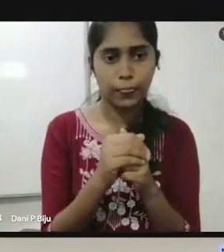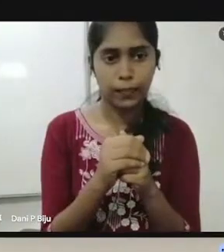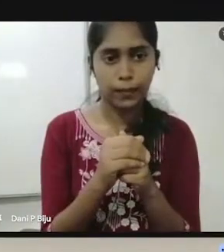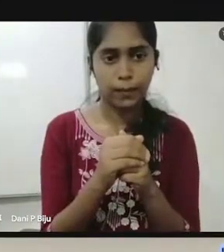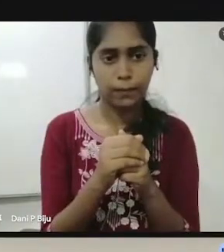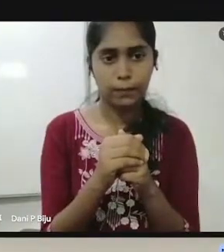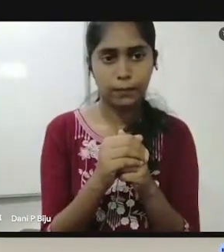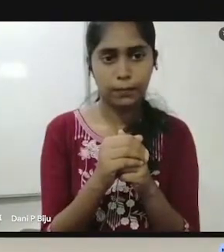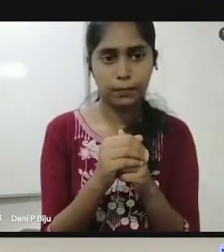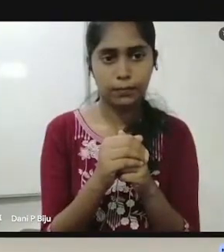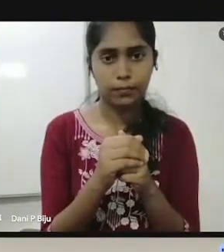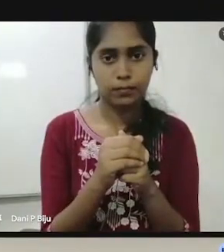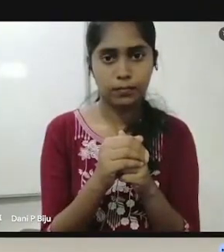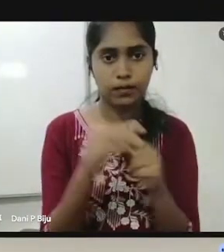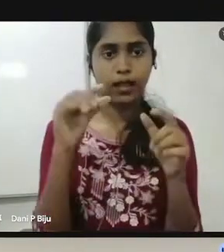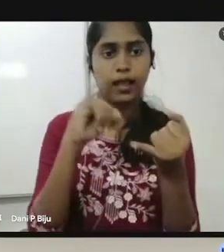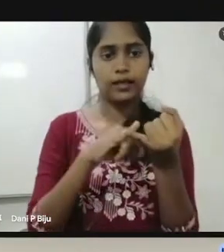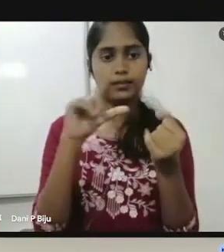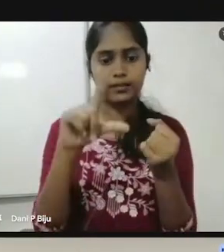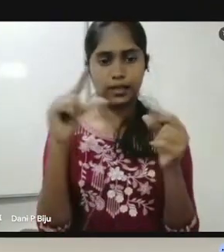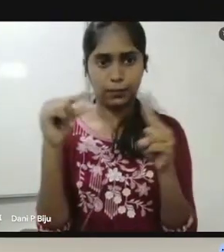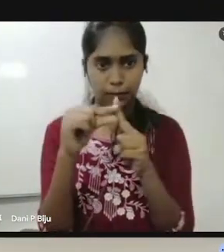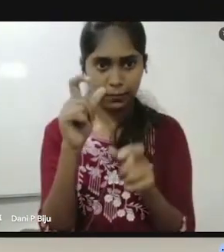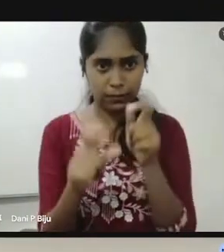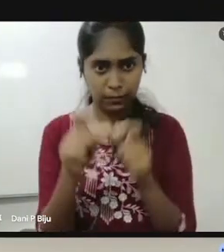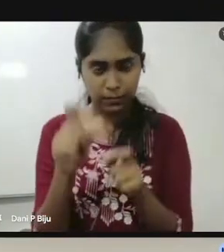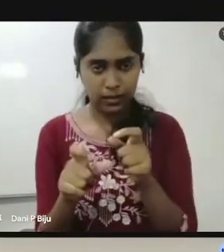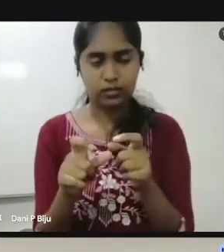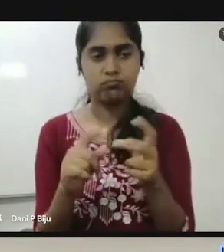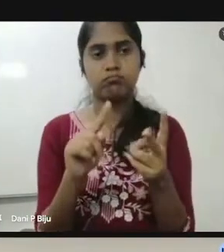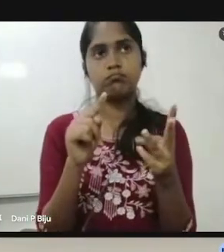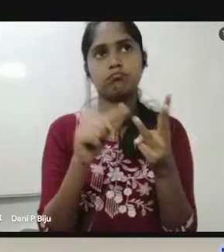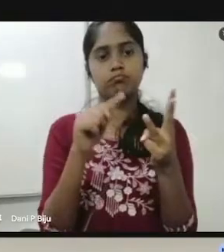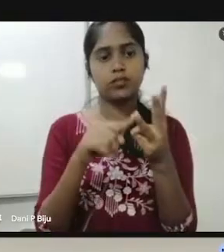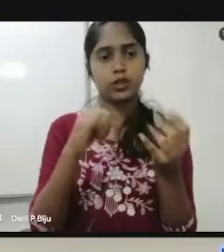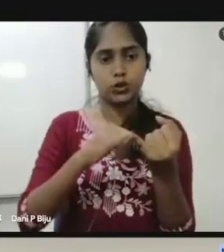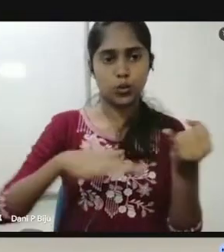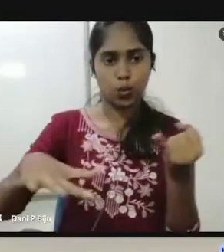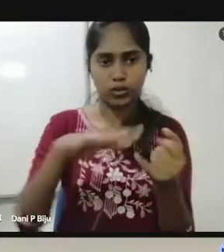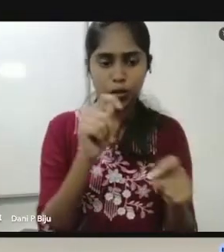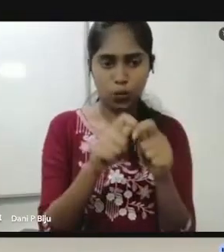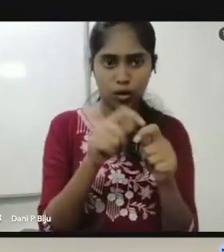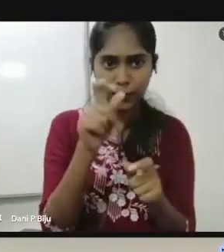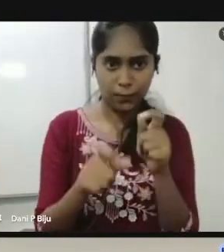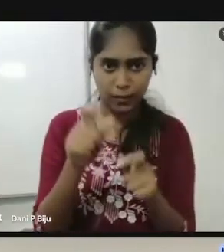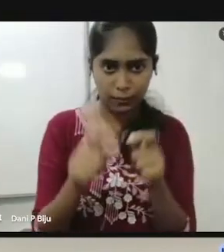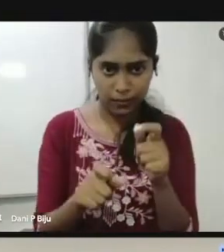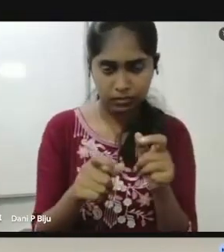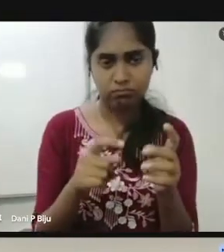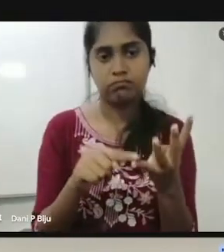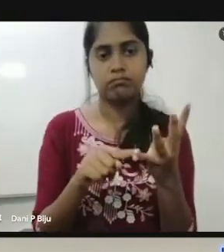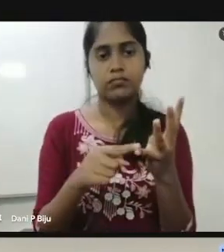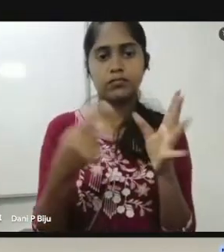അങ്ങനെയൊക്കെ ഉണ്ടാക്കുന്ന നിർമ്മാതാക്കൾ, അല്ലെങ്കിൽ സോഷ്യൽ വർക്കേഴ്സ്, ഇവരുടെ എല്ലാം നമുക്ക് ആ സാഹചര്യത്തിനനുസരിച്ച് ഈ ടീമിന് പല പല റോൾസ്